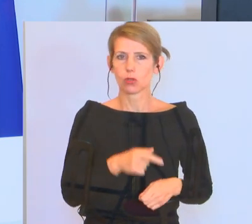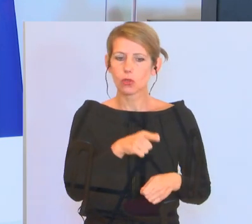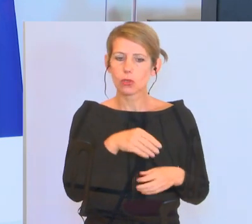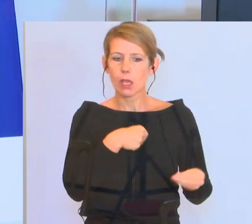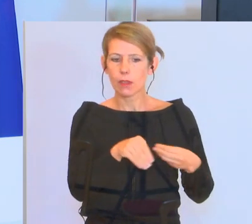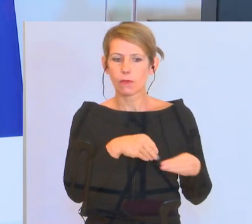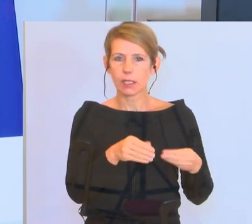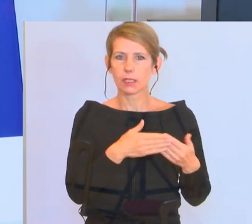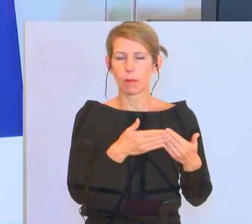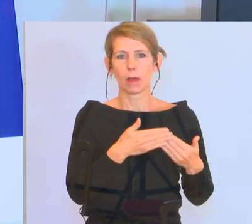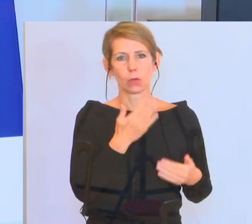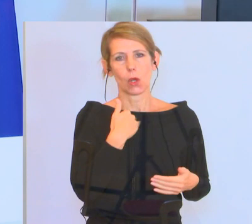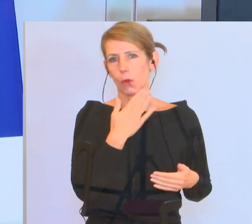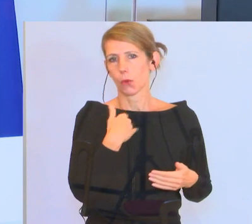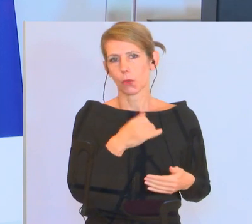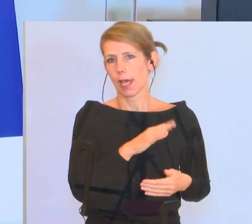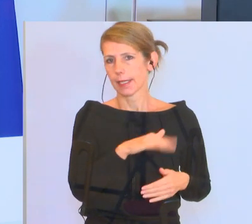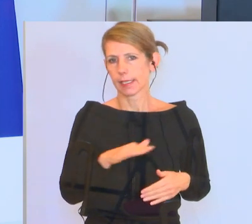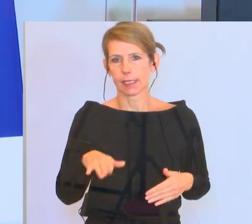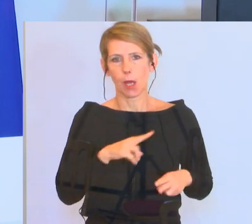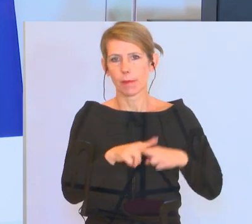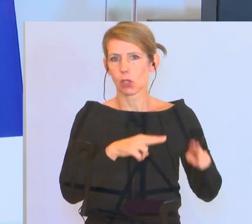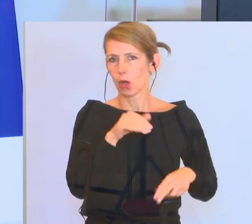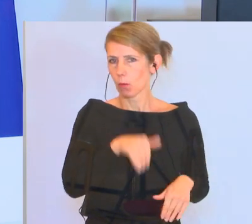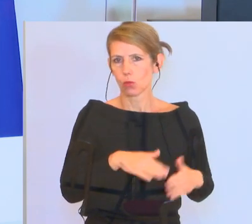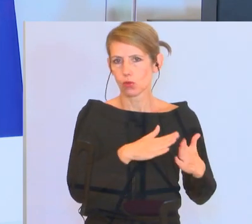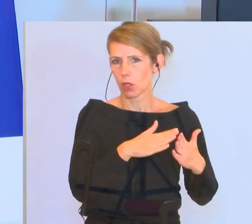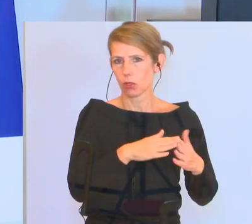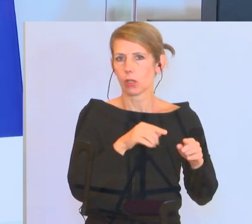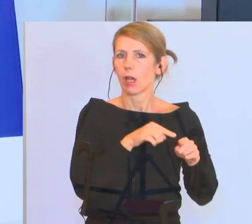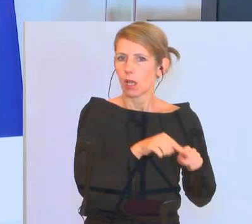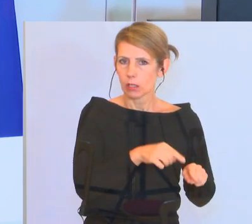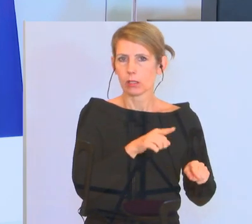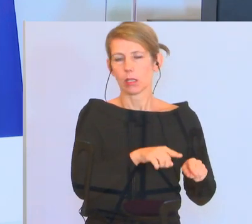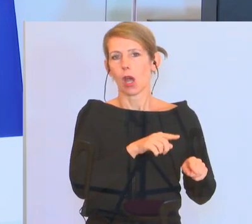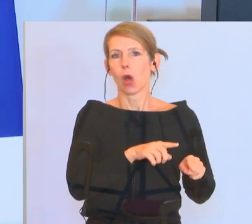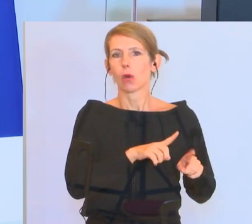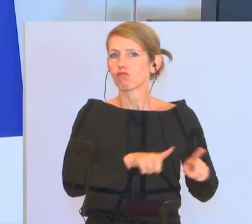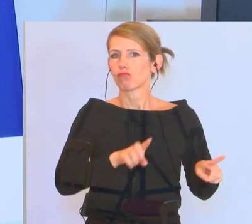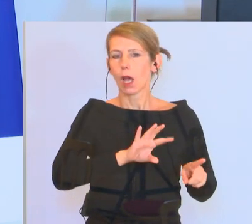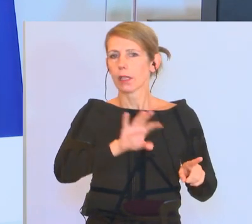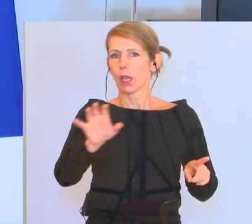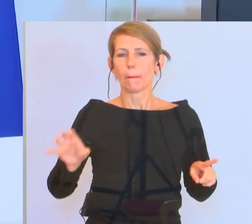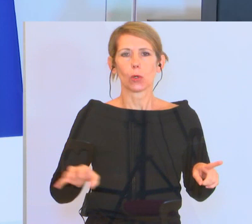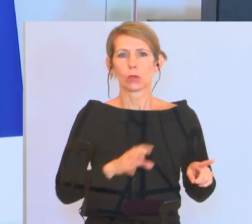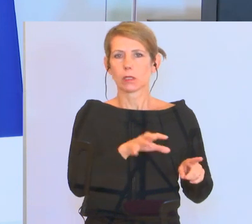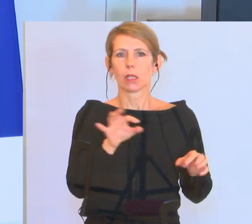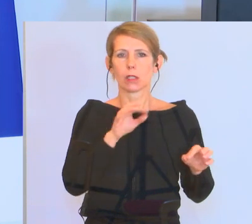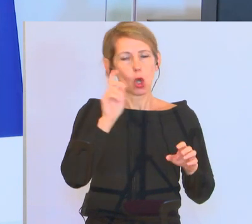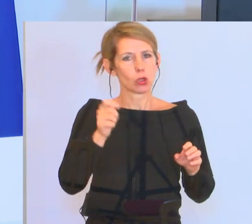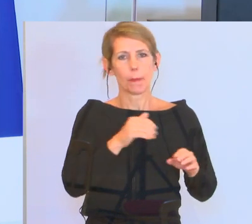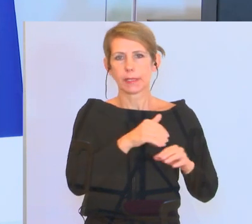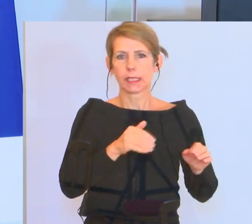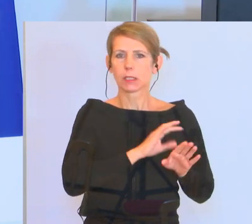noch keine Kinderbetreuung hier zu Hause vornehmen und die eben auch über die Bundesländergrenzen oder Bezirksgrenzen